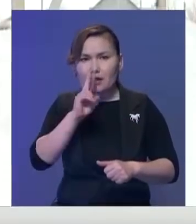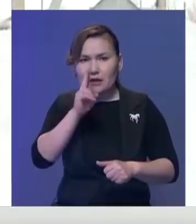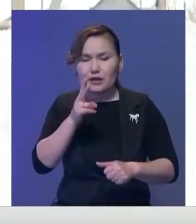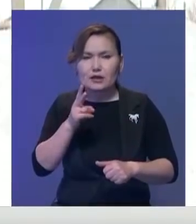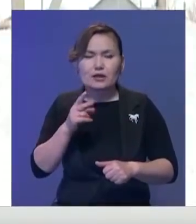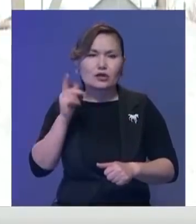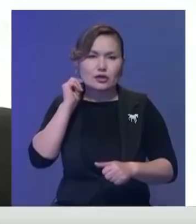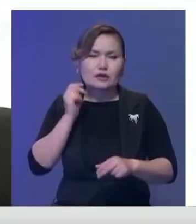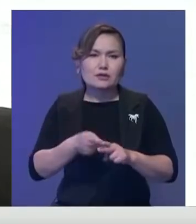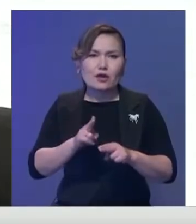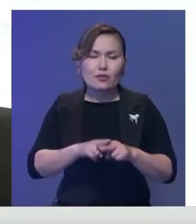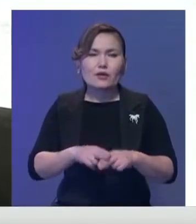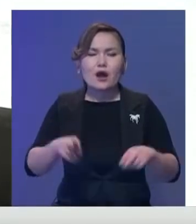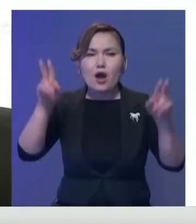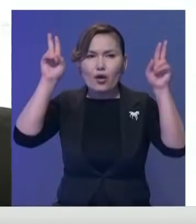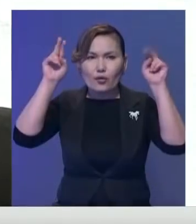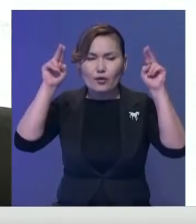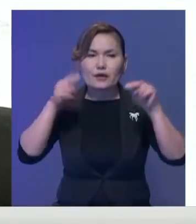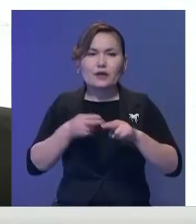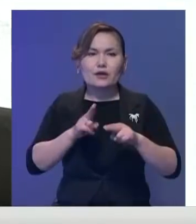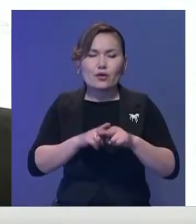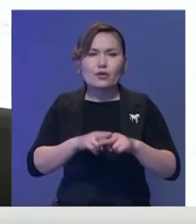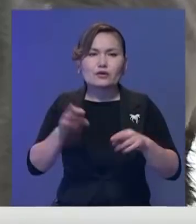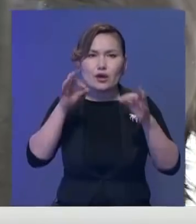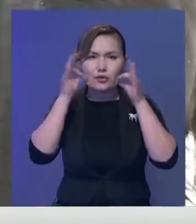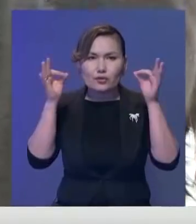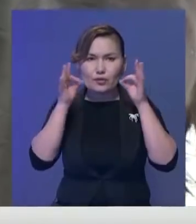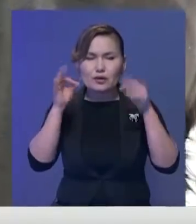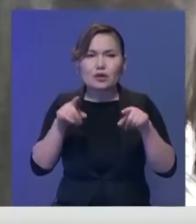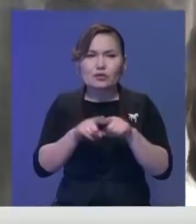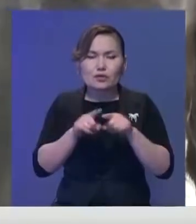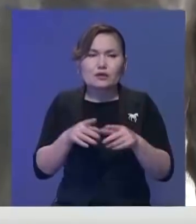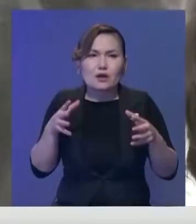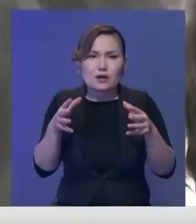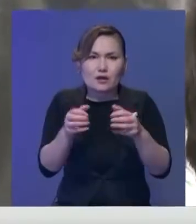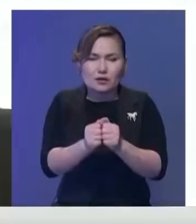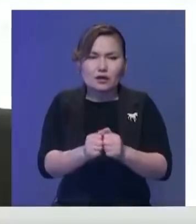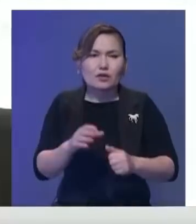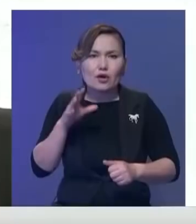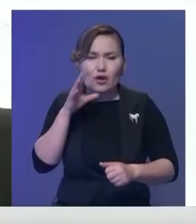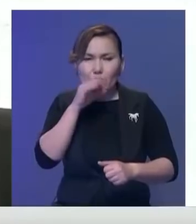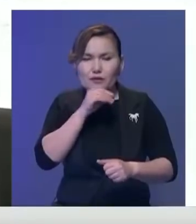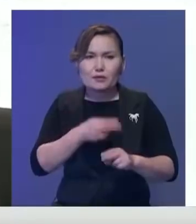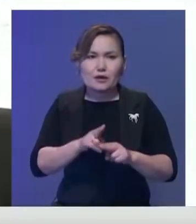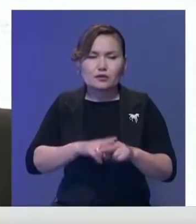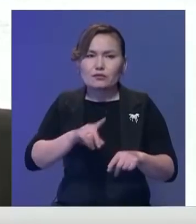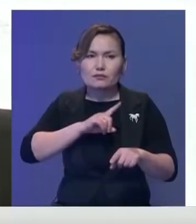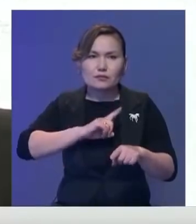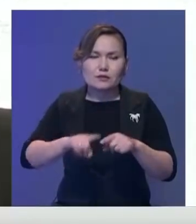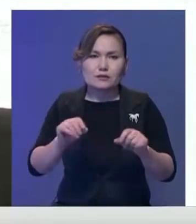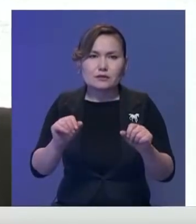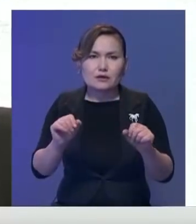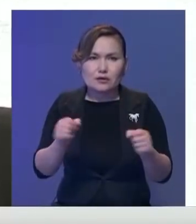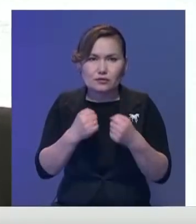құлақ аңда аулағанда қоянның түлкінің терісін жыртпай қожайына келгенше ұстап тұру. Біреу жүйрік болады,